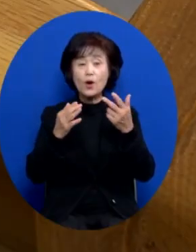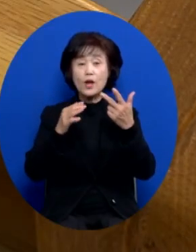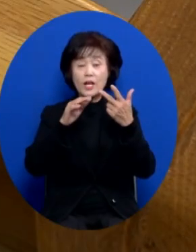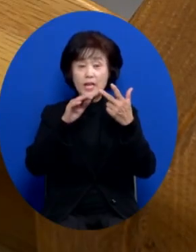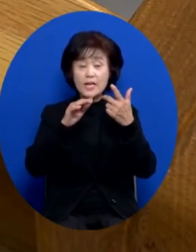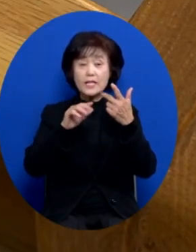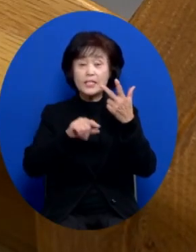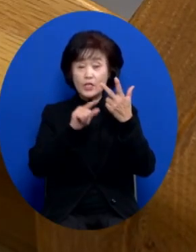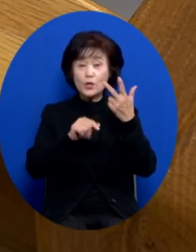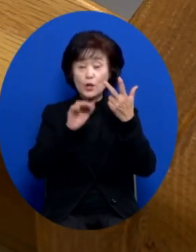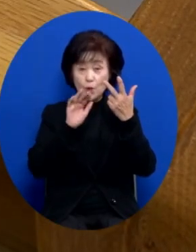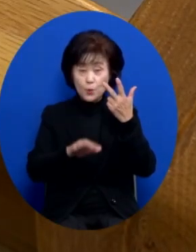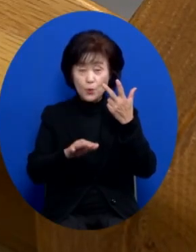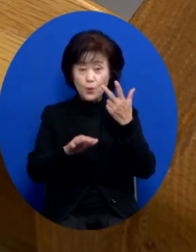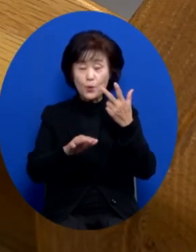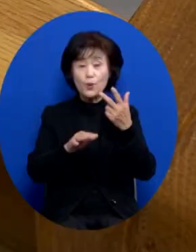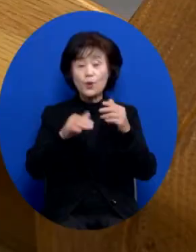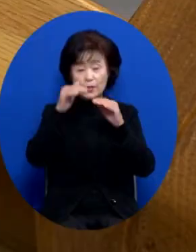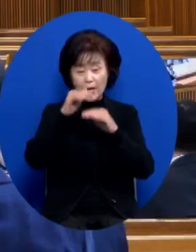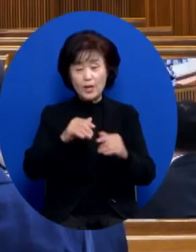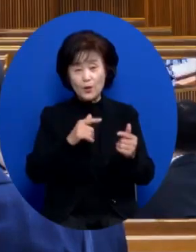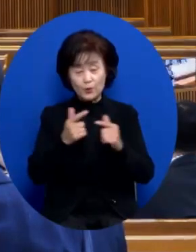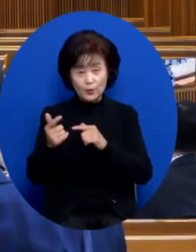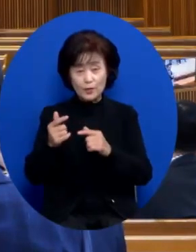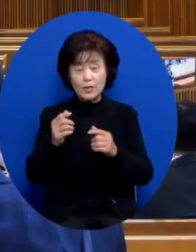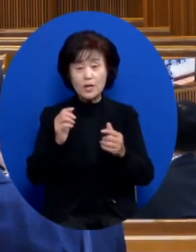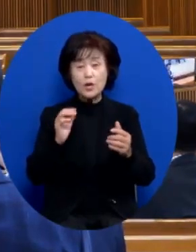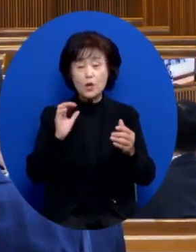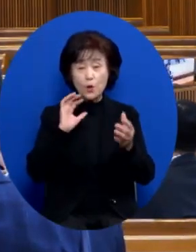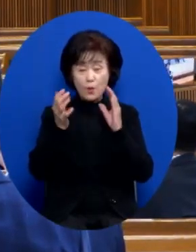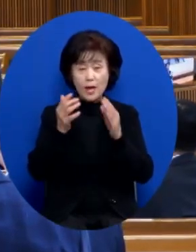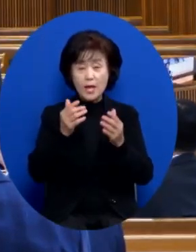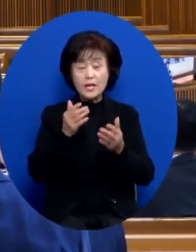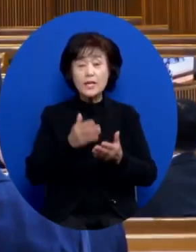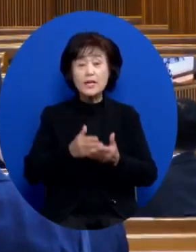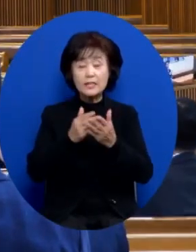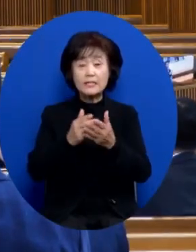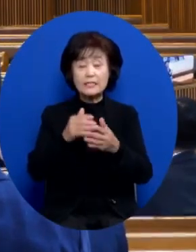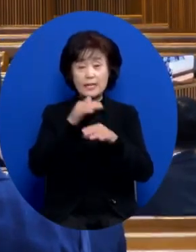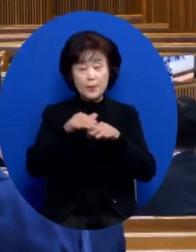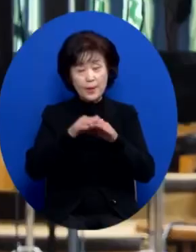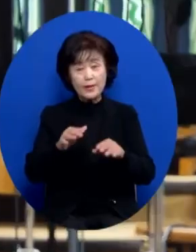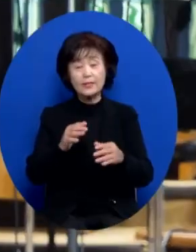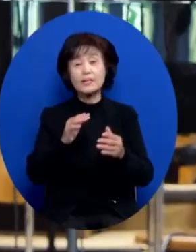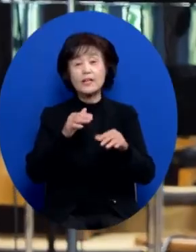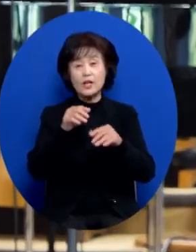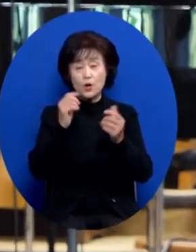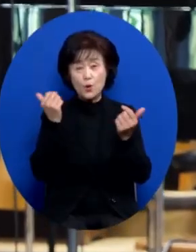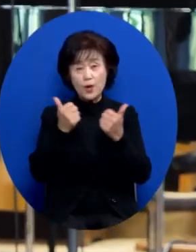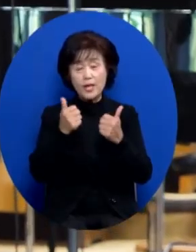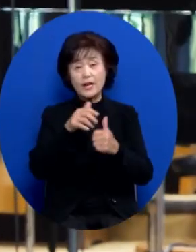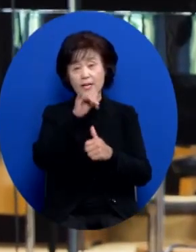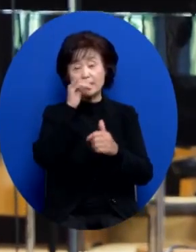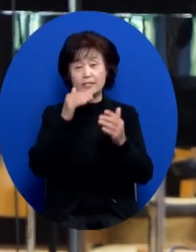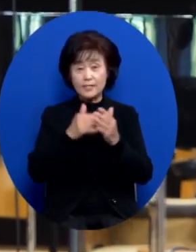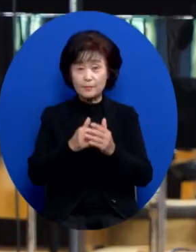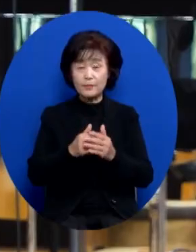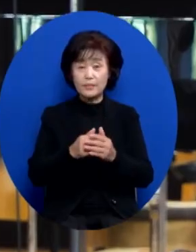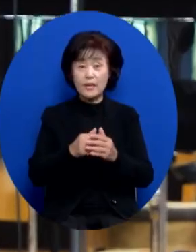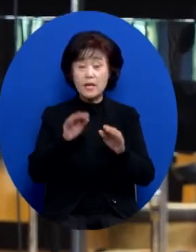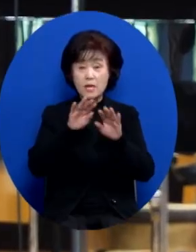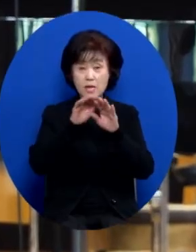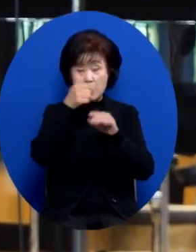등 사무 처리를 진행했습니다. 대구 동부교회에서 75회 정기회를 소집한 대구 중노회는 개회